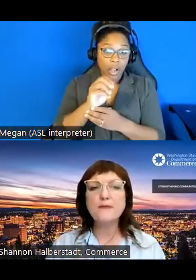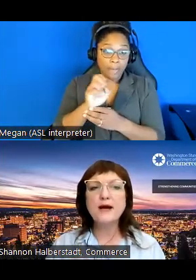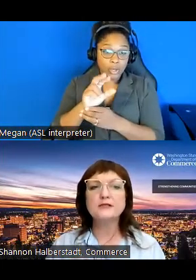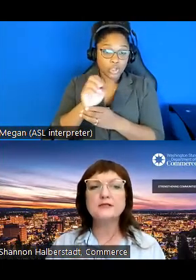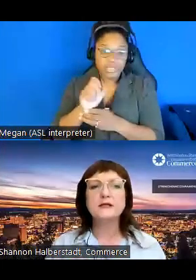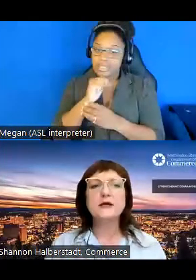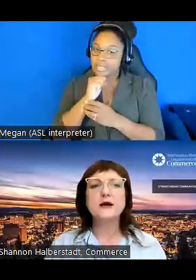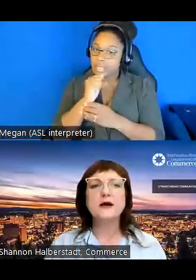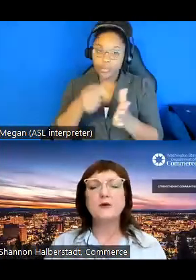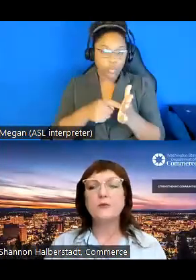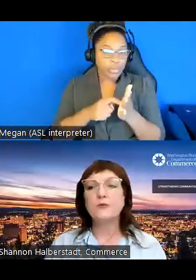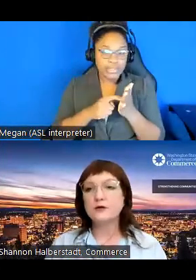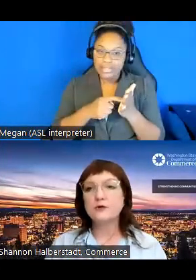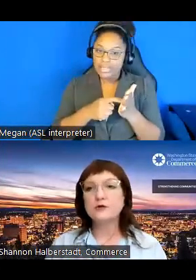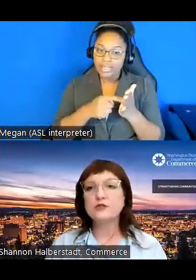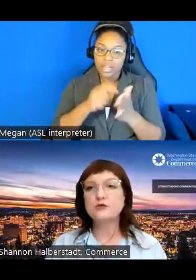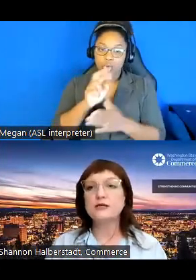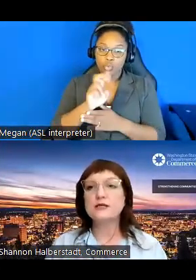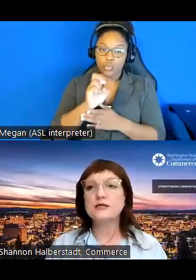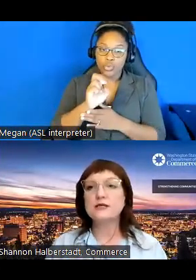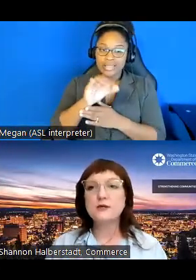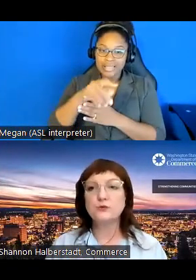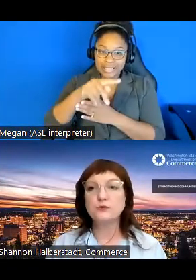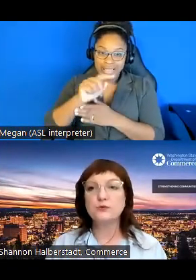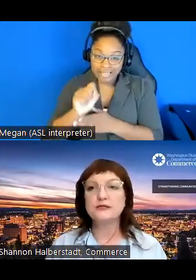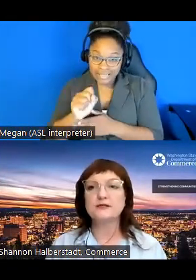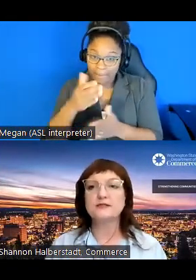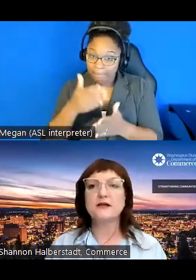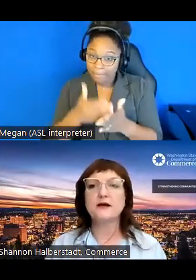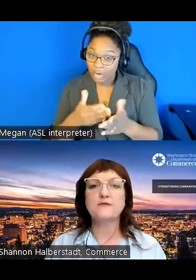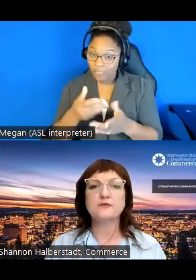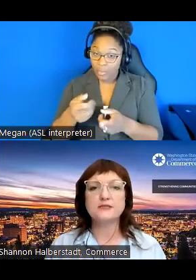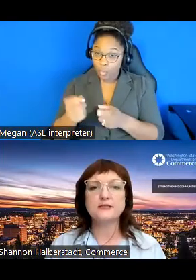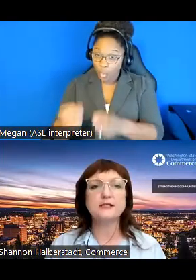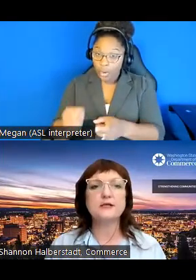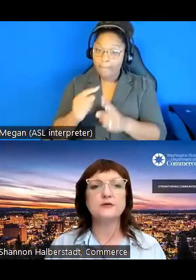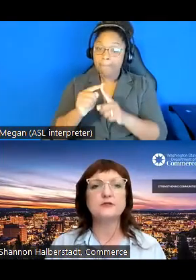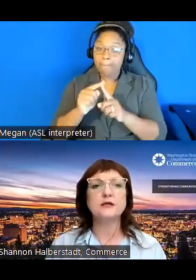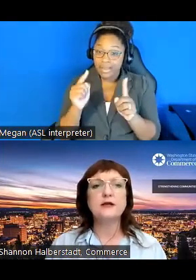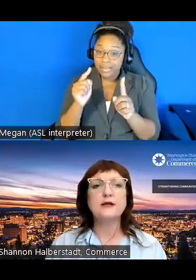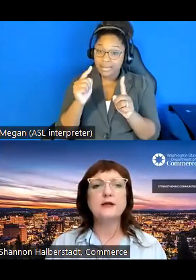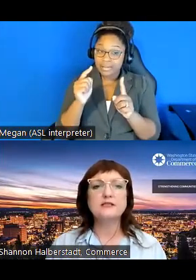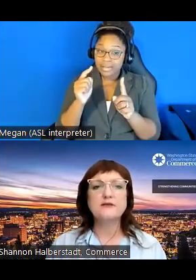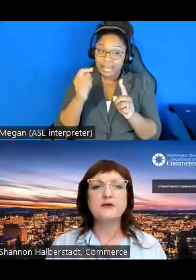회의에서 영수증을 요청하지 않습니다. 하지만